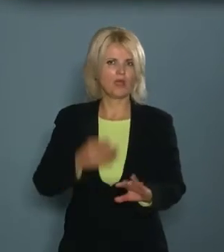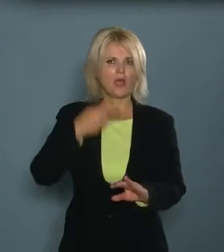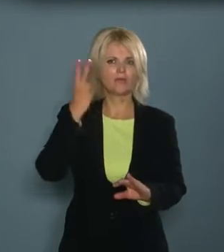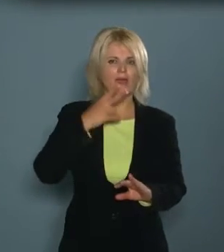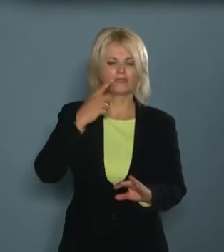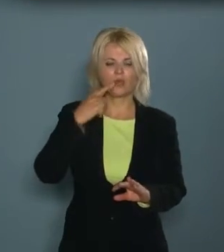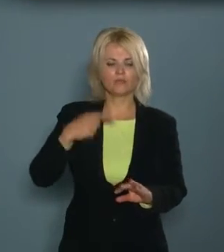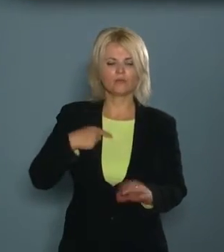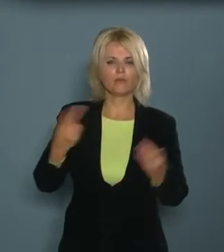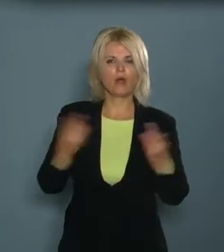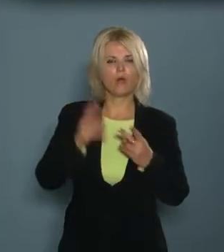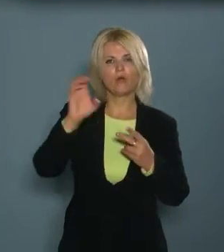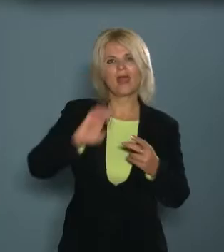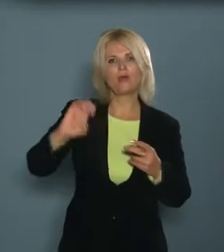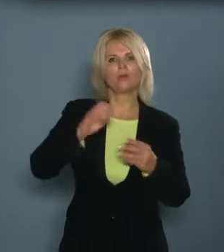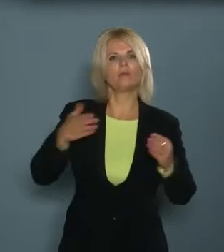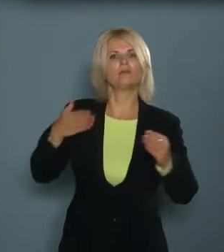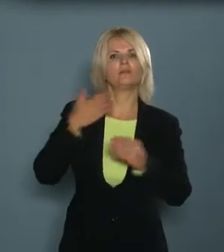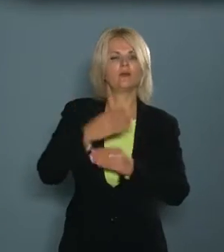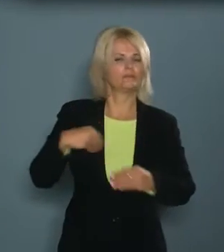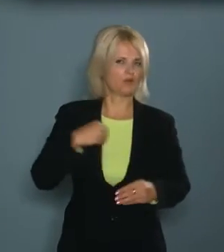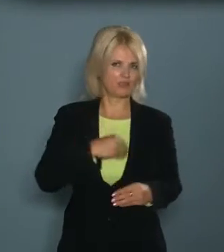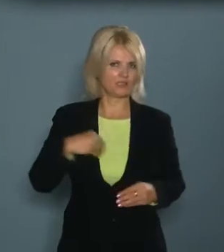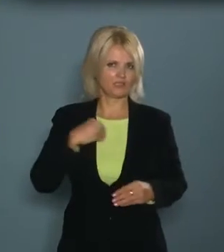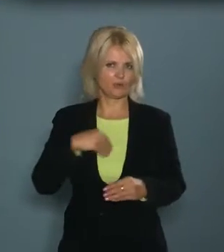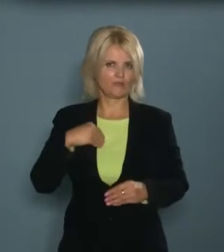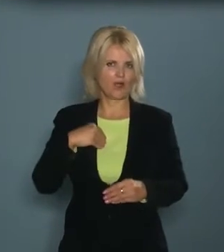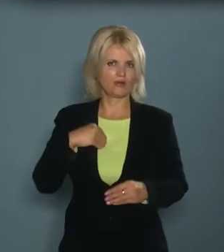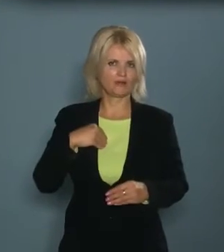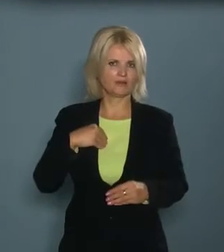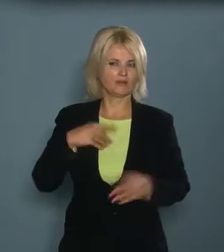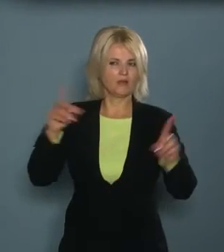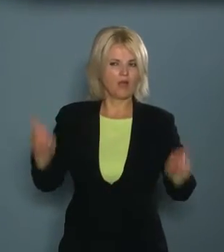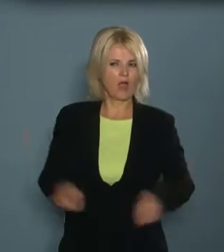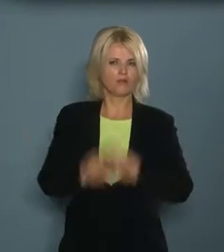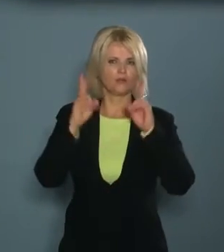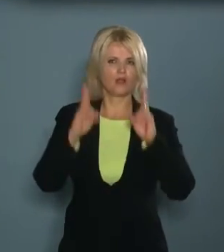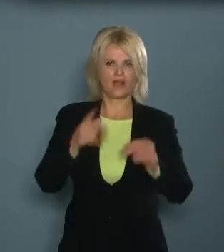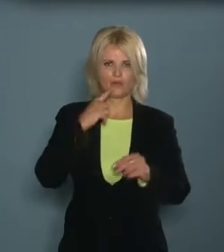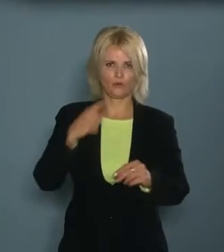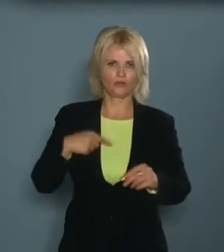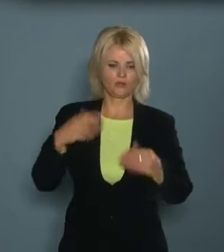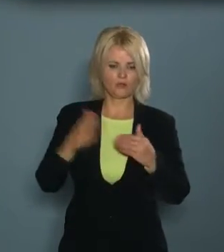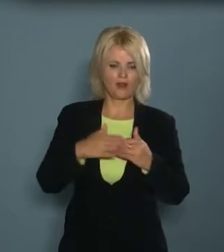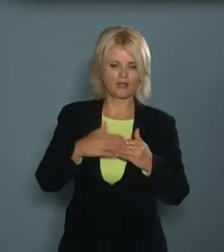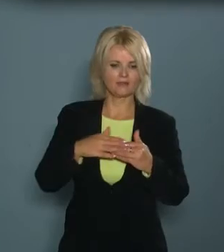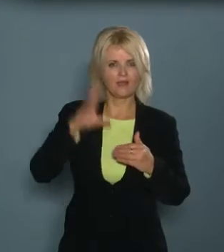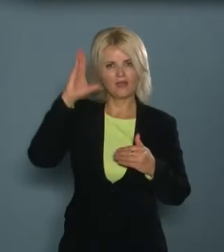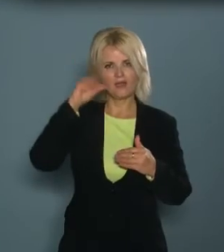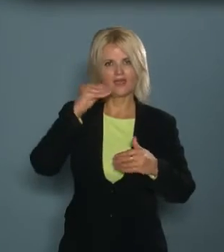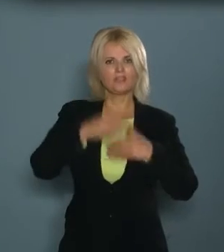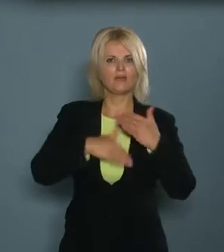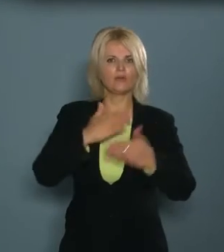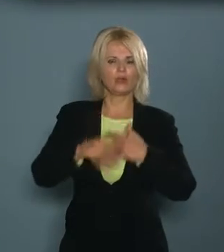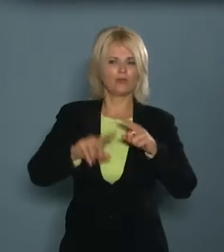amikor azt mondom, hogy ahol Európa tart, az katasztrófa, akkor rögtön hozzá kell tennem azt is, és az este folyamán majd